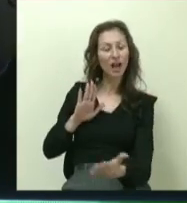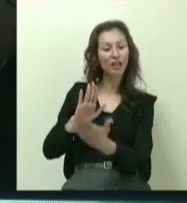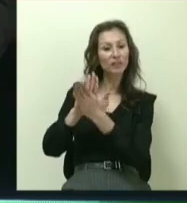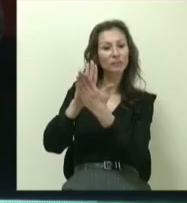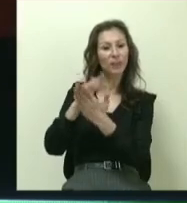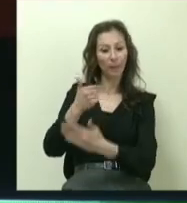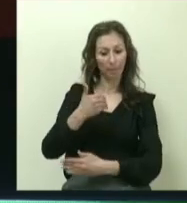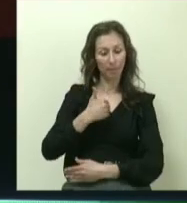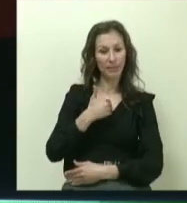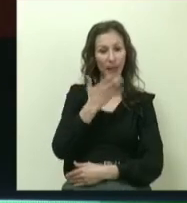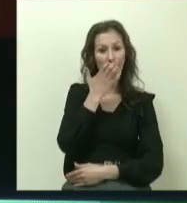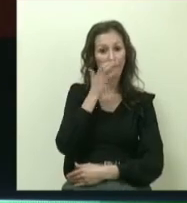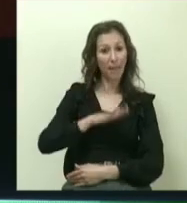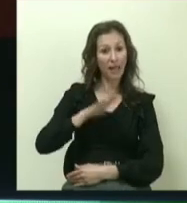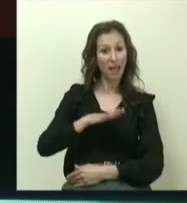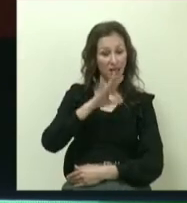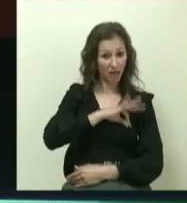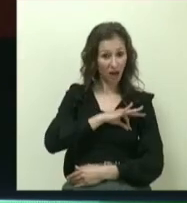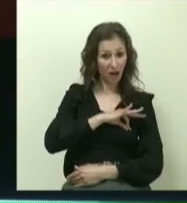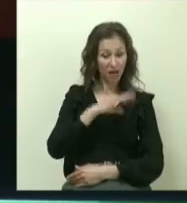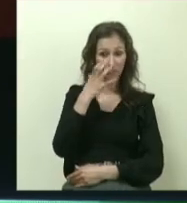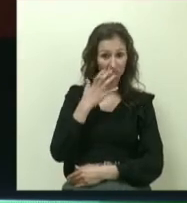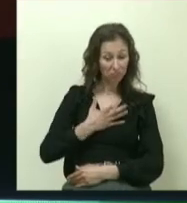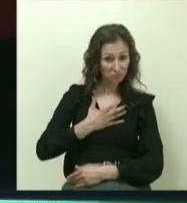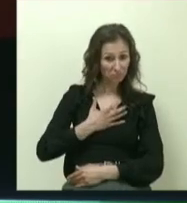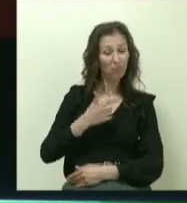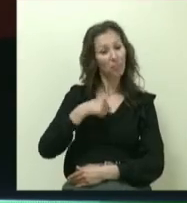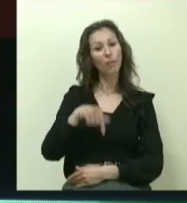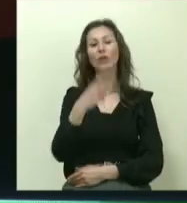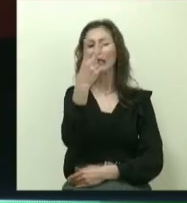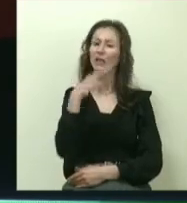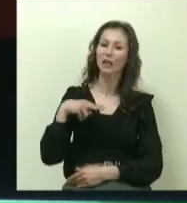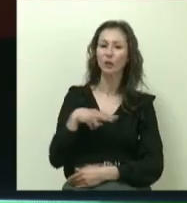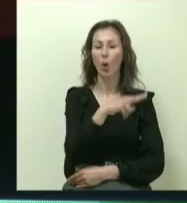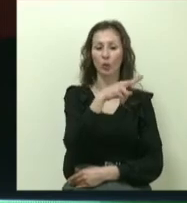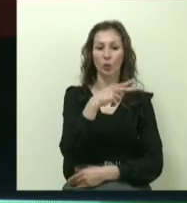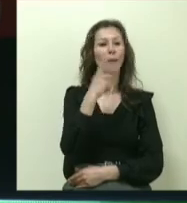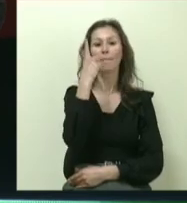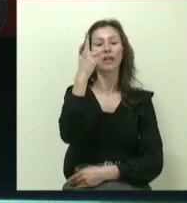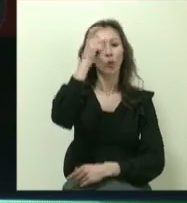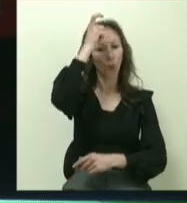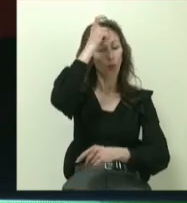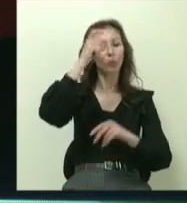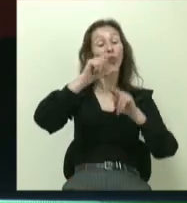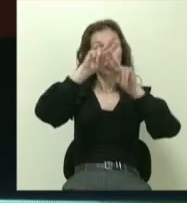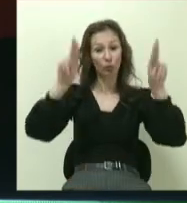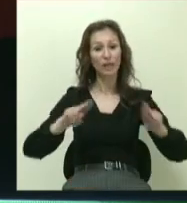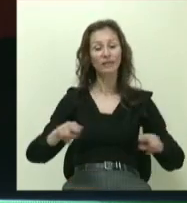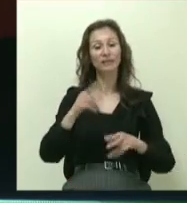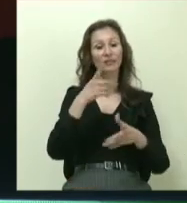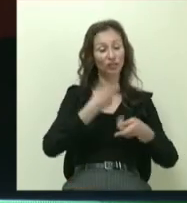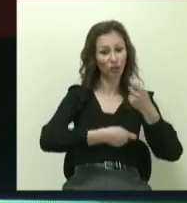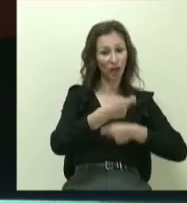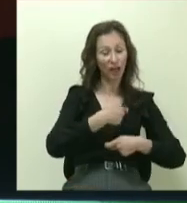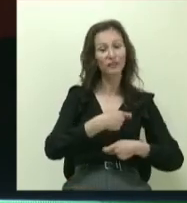beklenen yararı sağladı mı ben buna iki yönden yaklaşacağım birisi uluslararası ticaret ikincisi